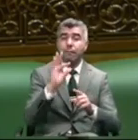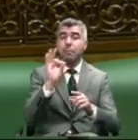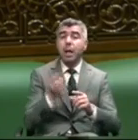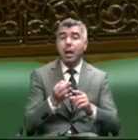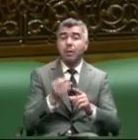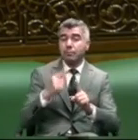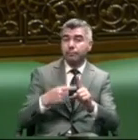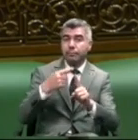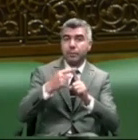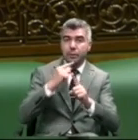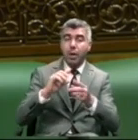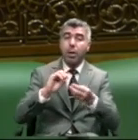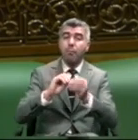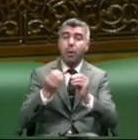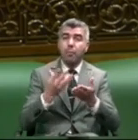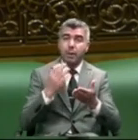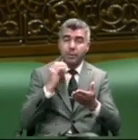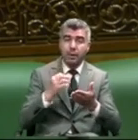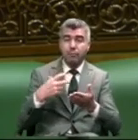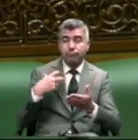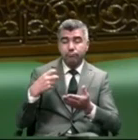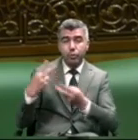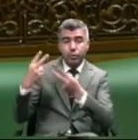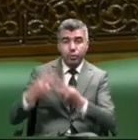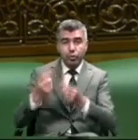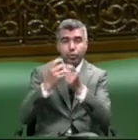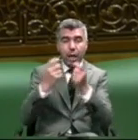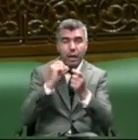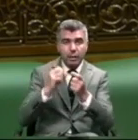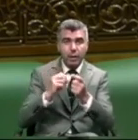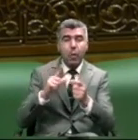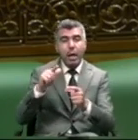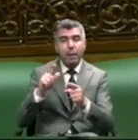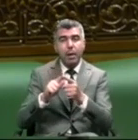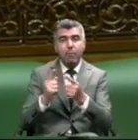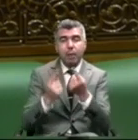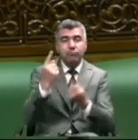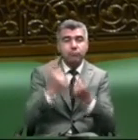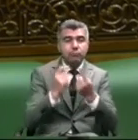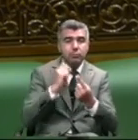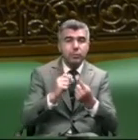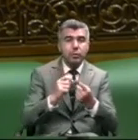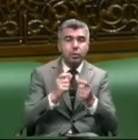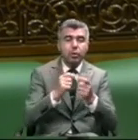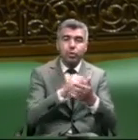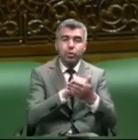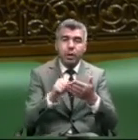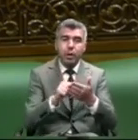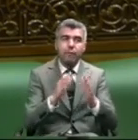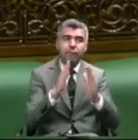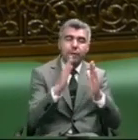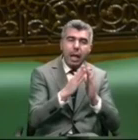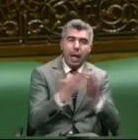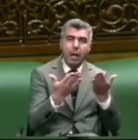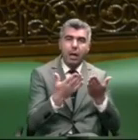وهذا غادي يخلق اشكاليه للاستثمار ولا كذلك الطبقه الوسطى للشراء ديال هادشي ديال السكن